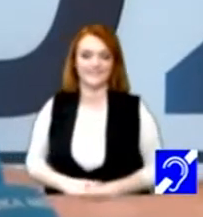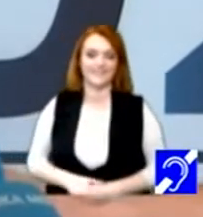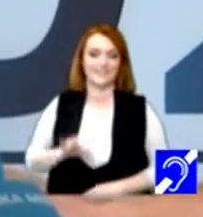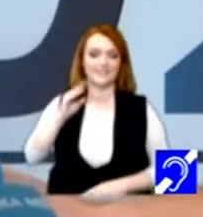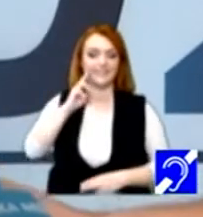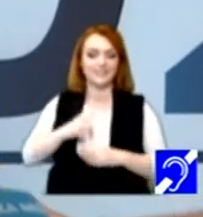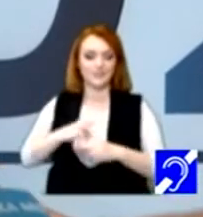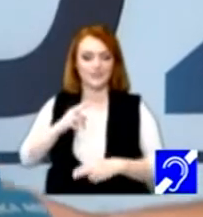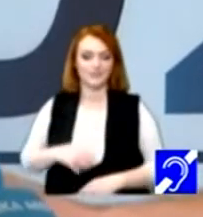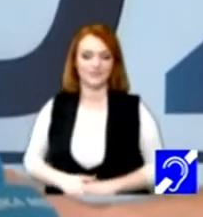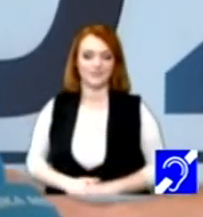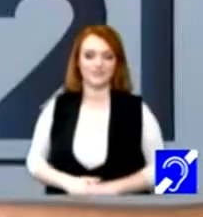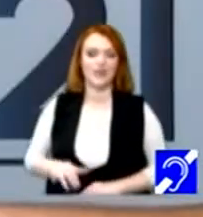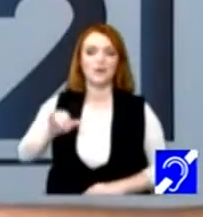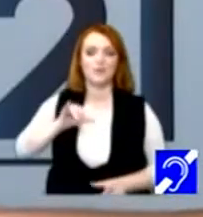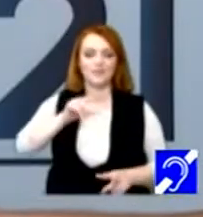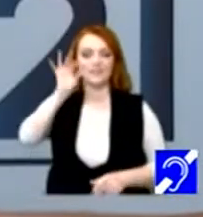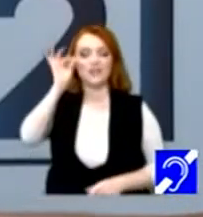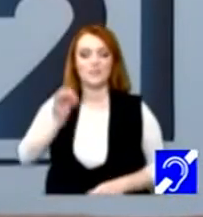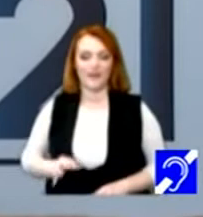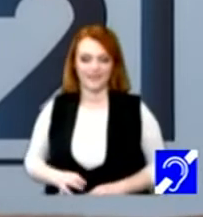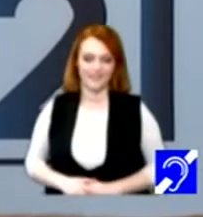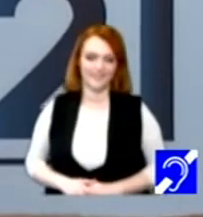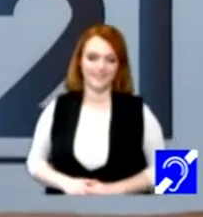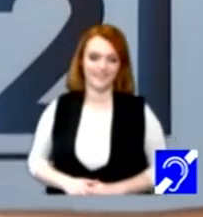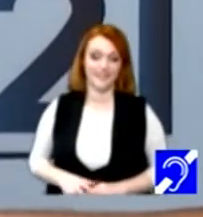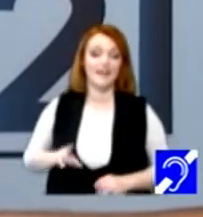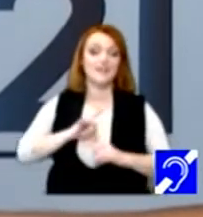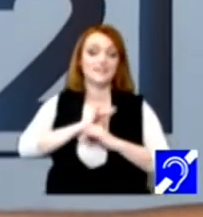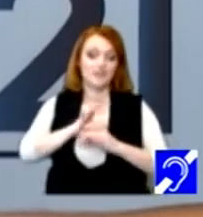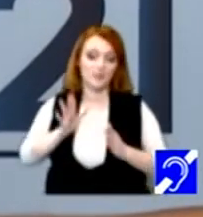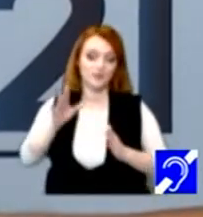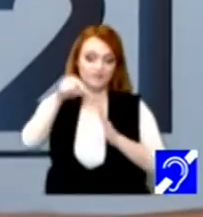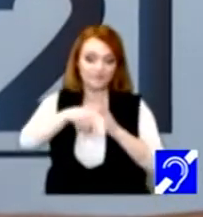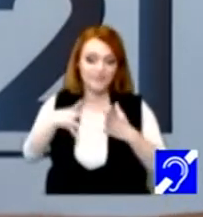surori. Ce țară? În Germania. Sărbătorile vor fi ca de obicei în sânul familiei,